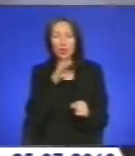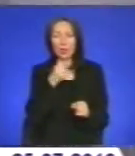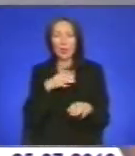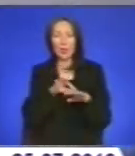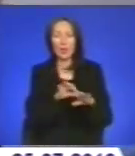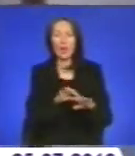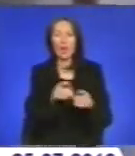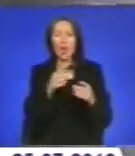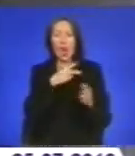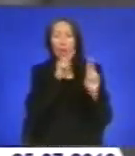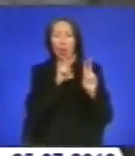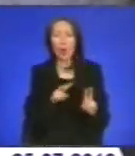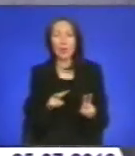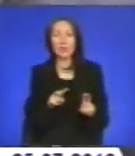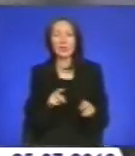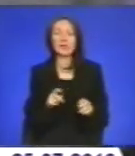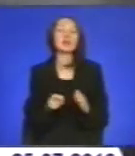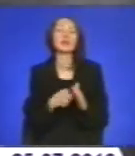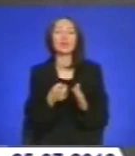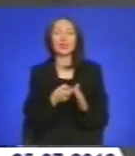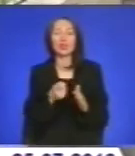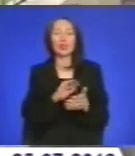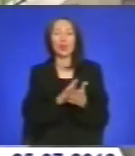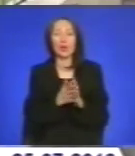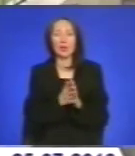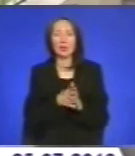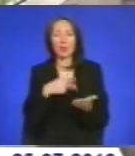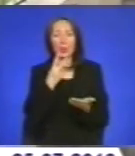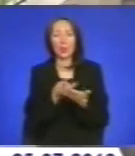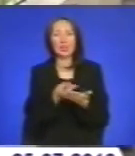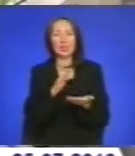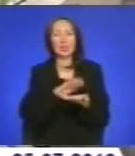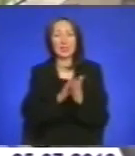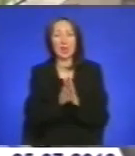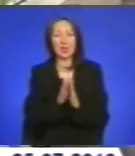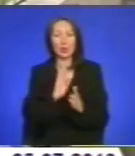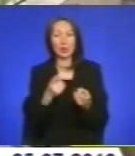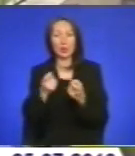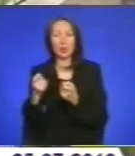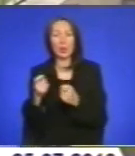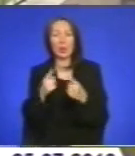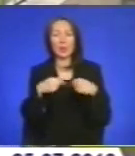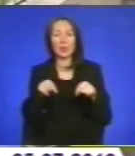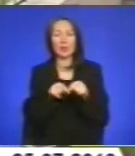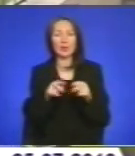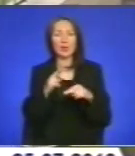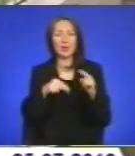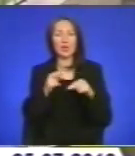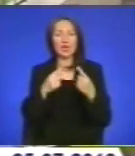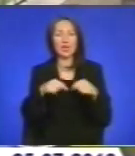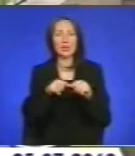існуючої ситуації, ми побачили вже існуючий стан і, відповідно, будемо залучати підприємства, будівельні організації міста для того,